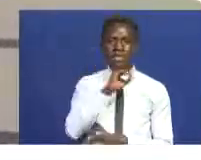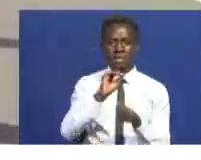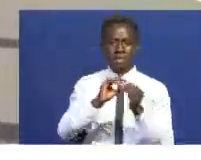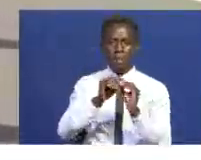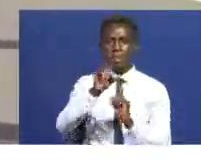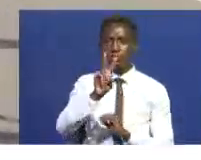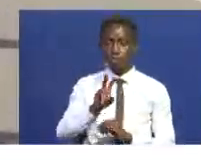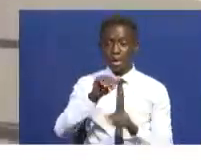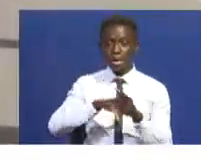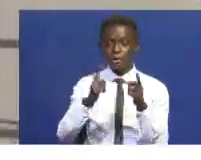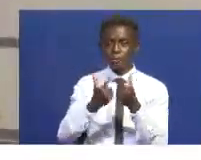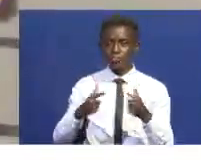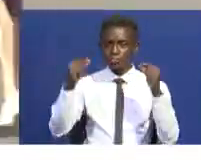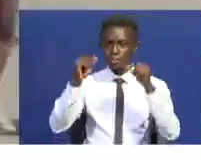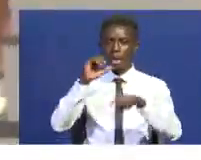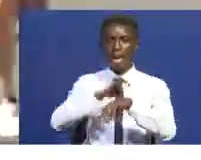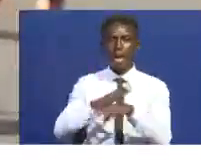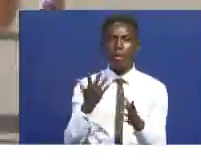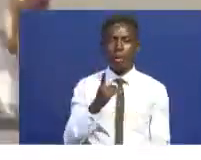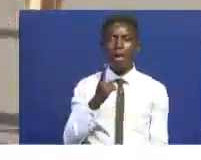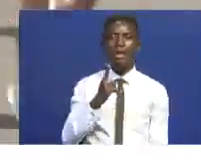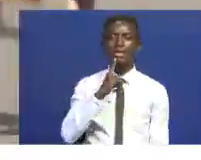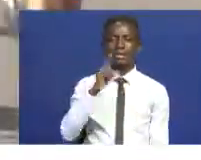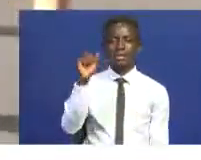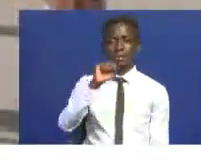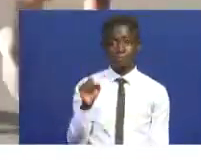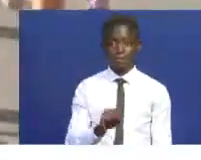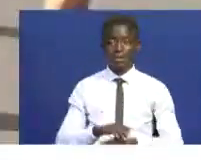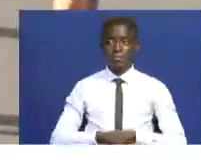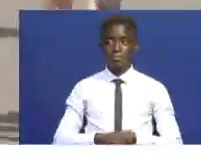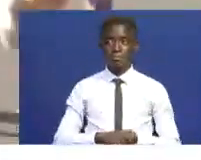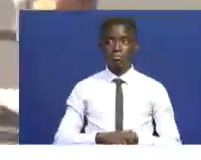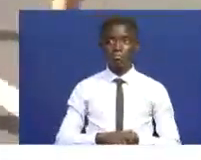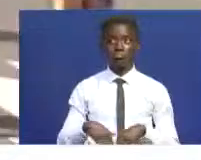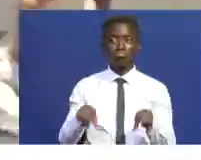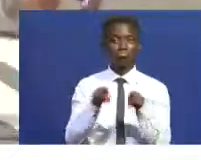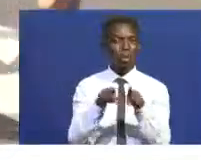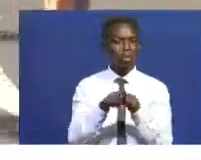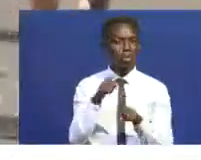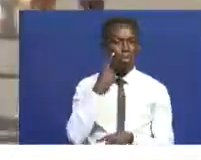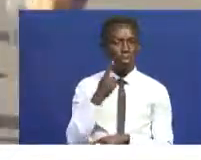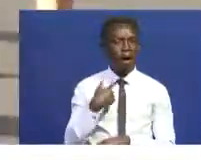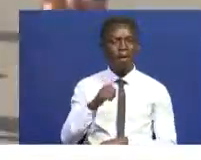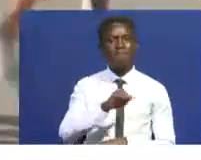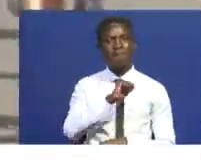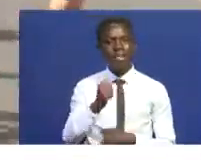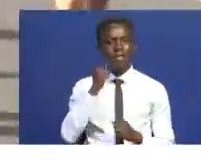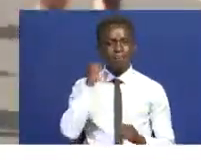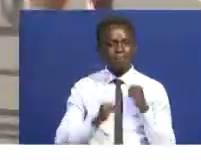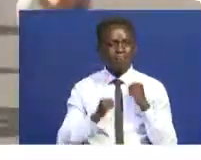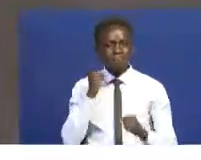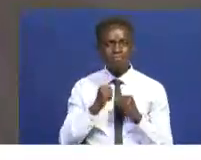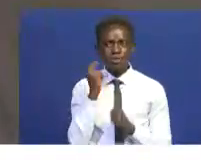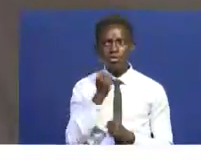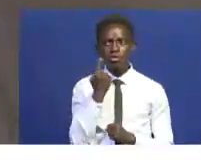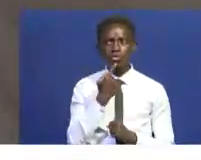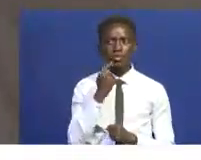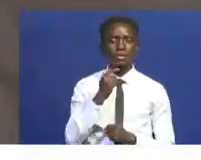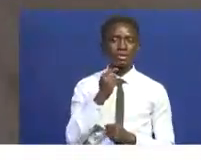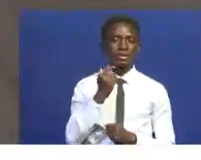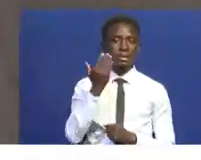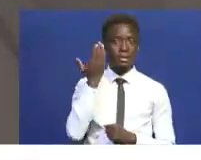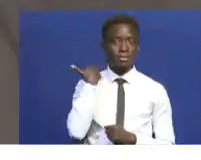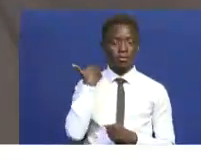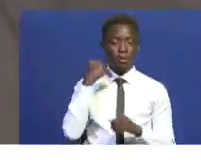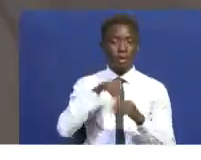ya Tokyo na kutoa nishani ya fedha. Wengine kwenye orodha hiyo ni bingwa mara mbili wa mbio za marathoni ya Chicago Ruth